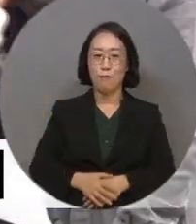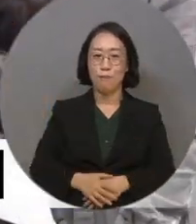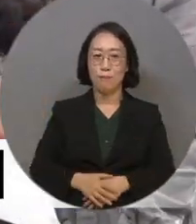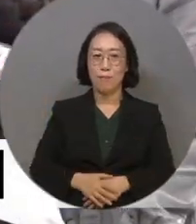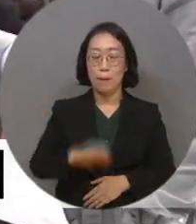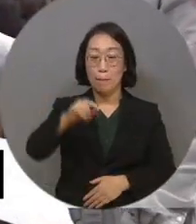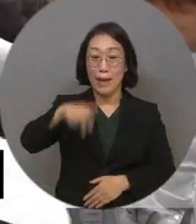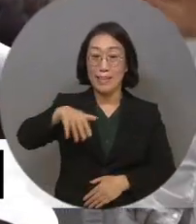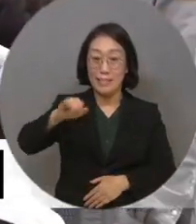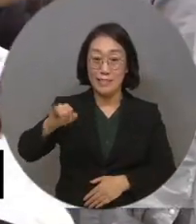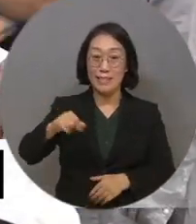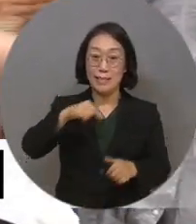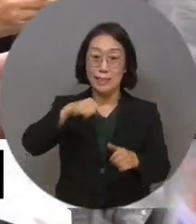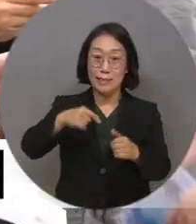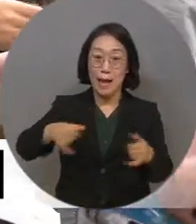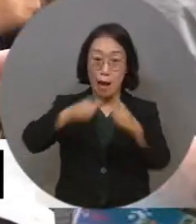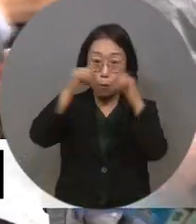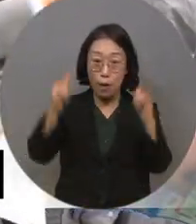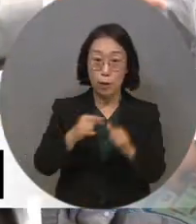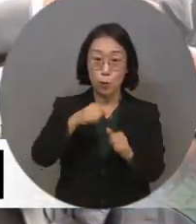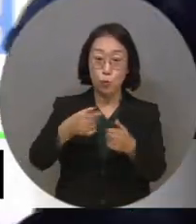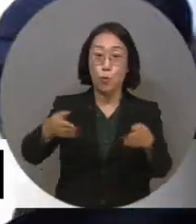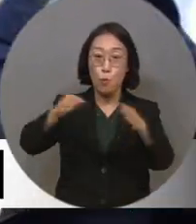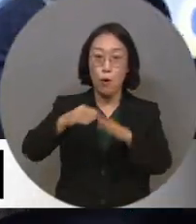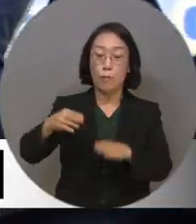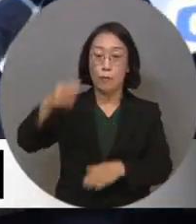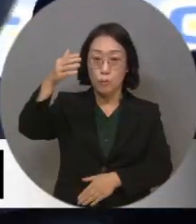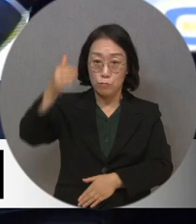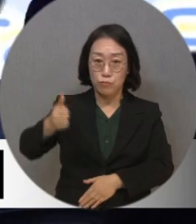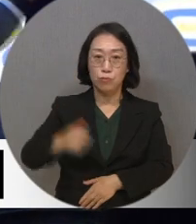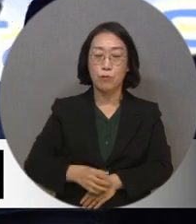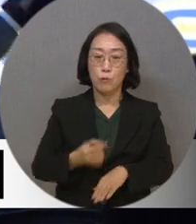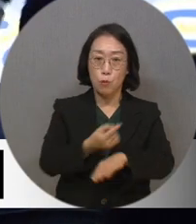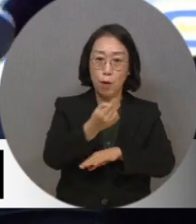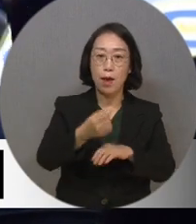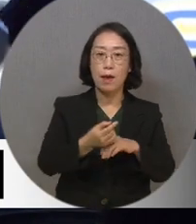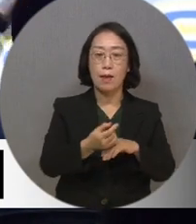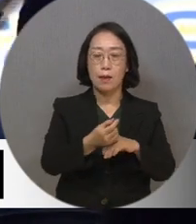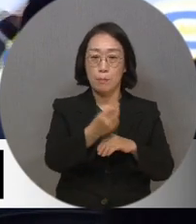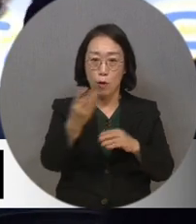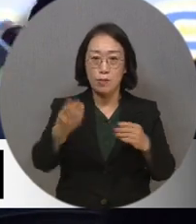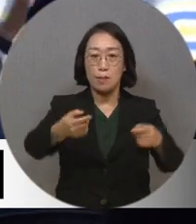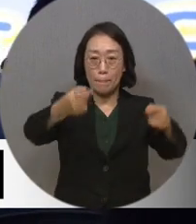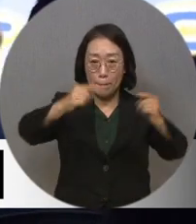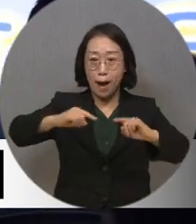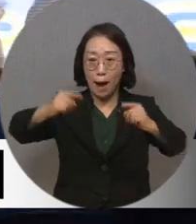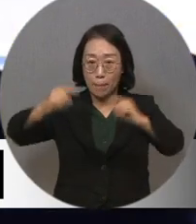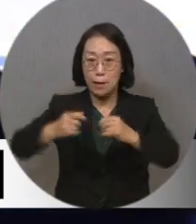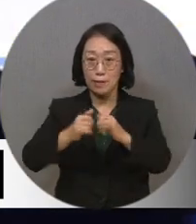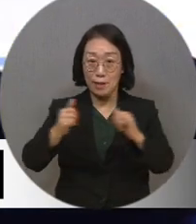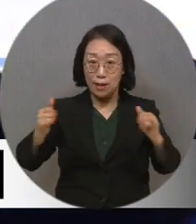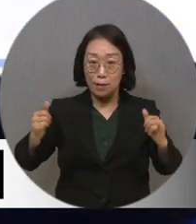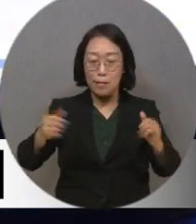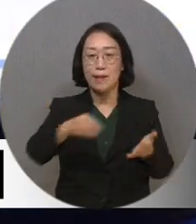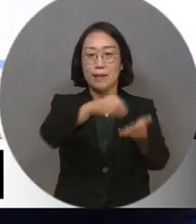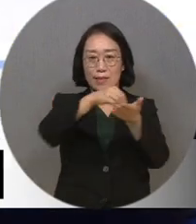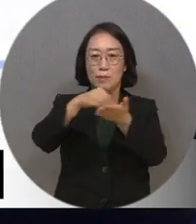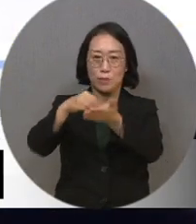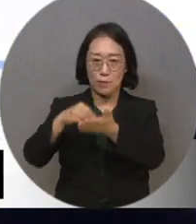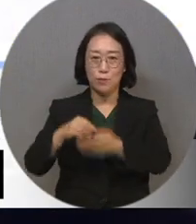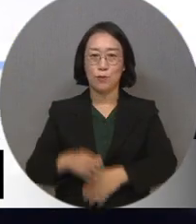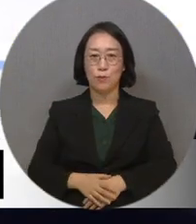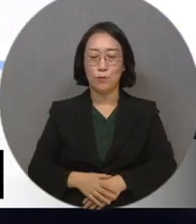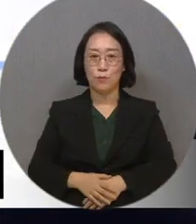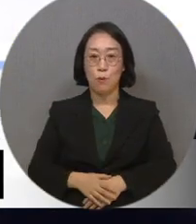맥지 청소년사회교육원 이강래 이사장을 비롯하여 최성양 익산 키퍼트리 헤드키퍼와 박성태 원광대학교 총장,